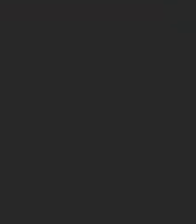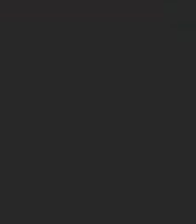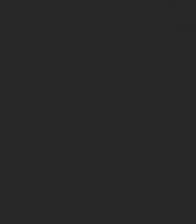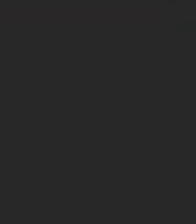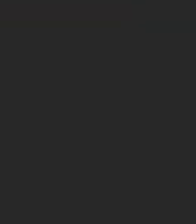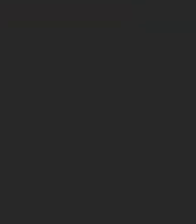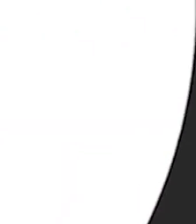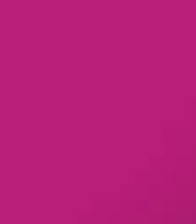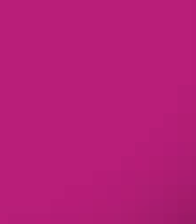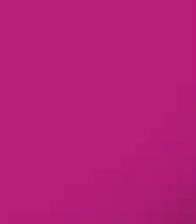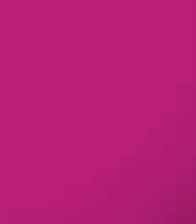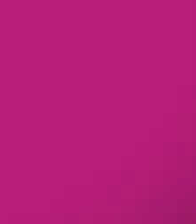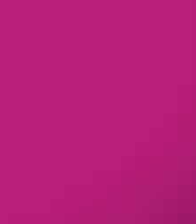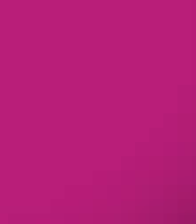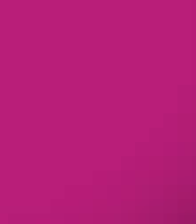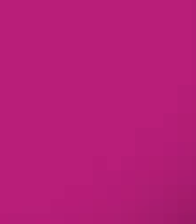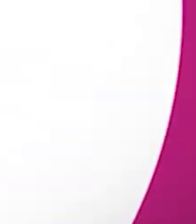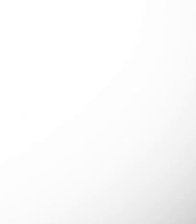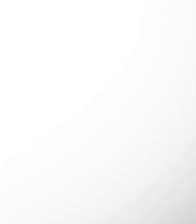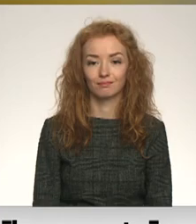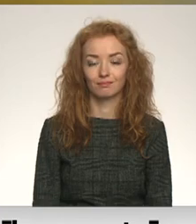Re, viss ēters ir te!